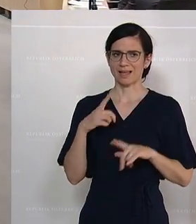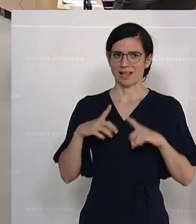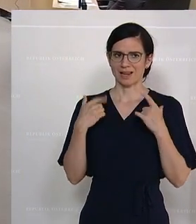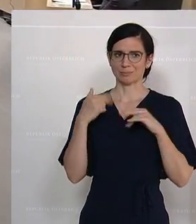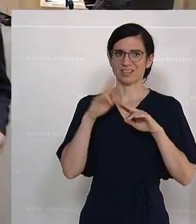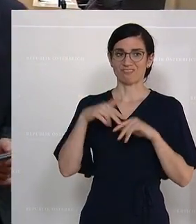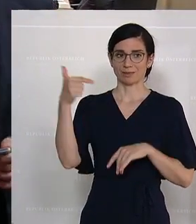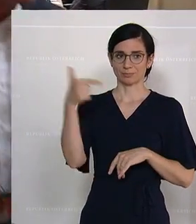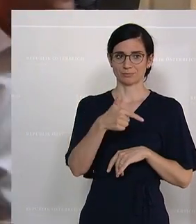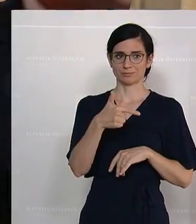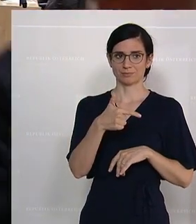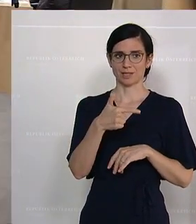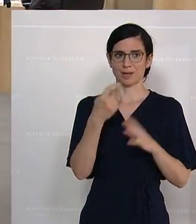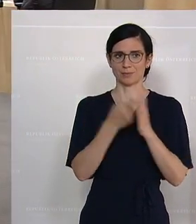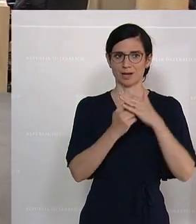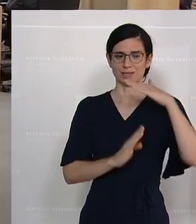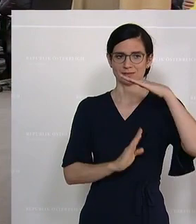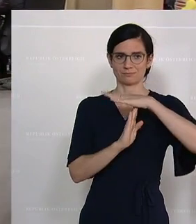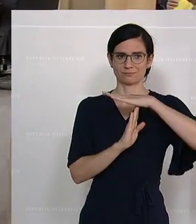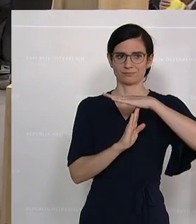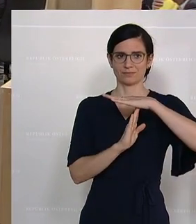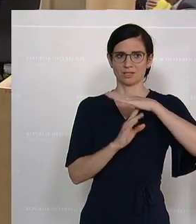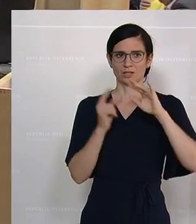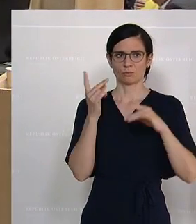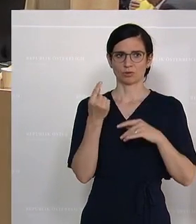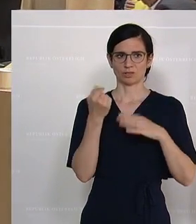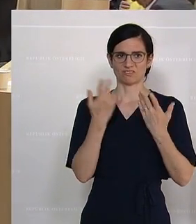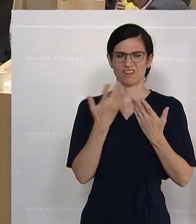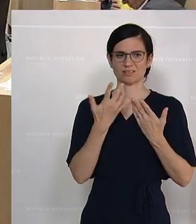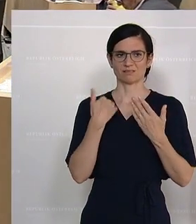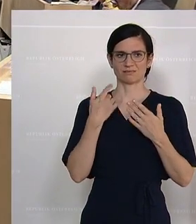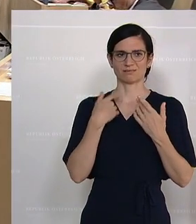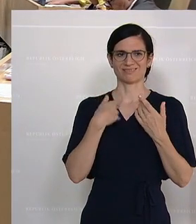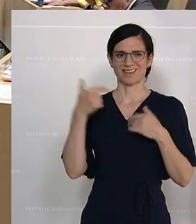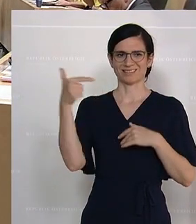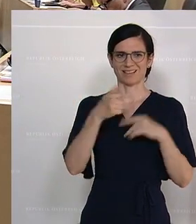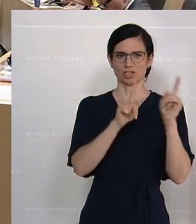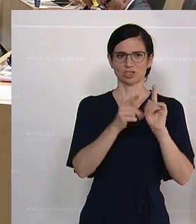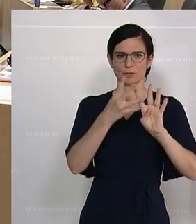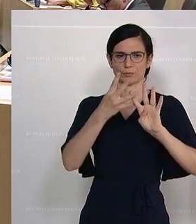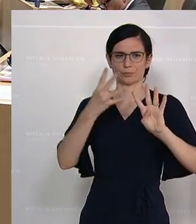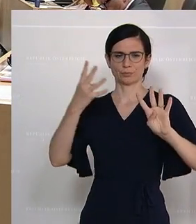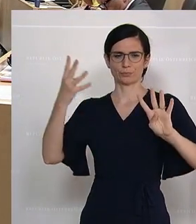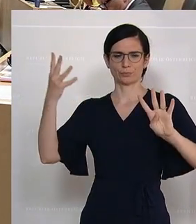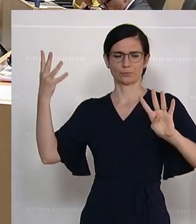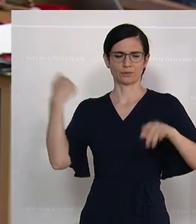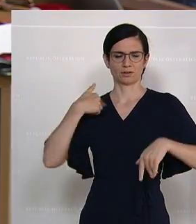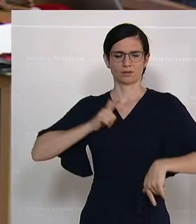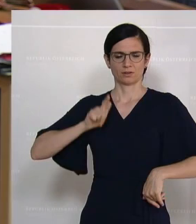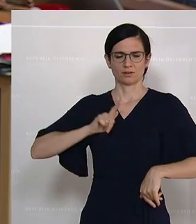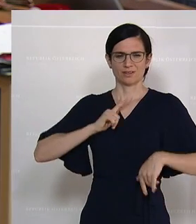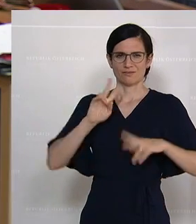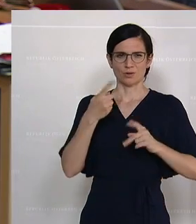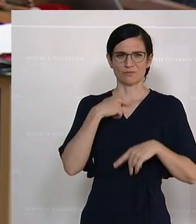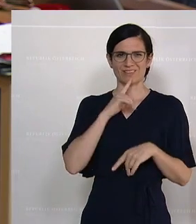eingeführt wird ja dann haben wir einfach lange schlangen an den tankstellen weil es weniger angebot gibt an treibstoff ja das glaube ich will niemand